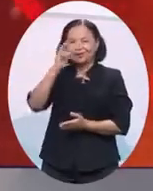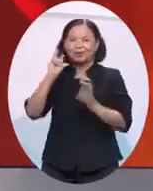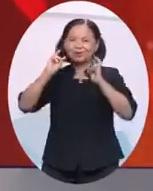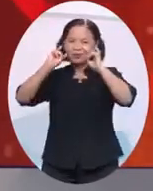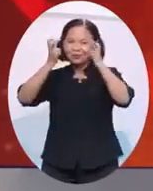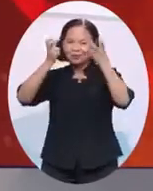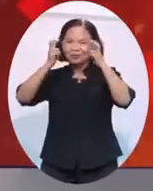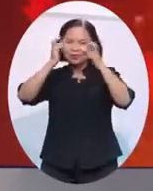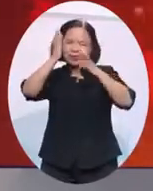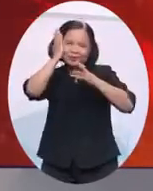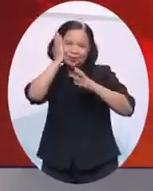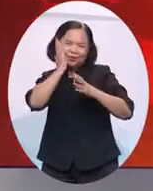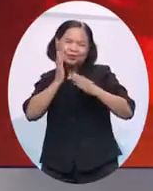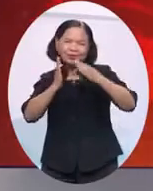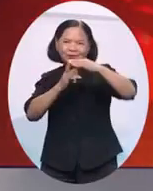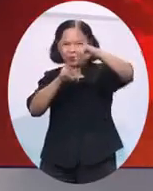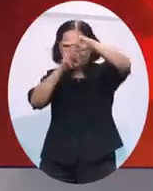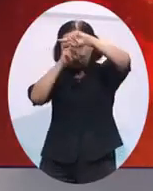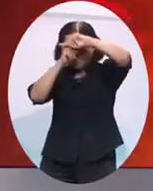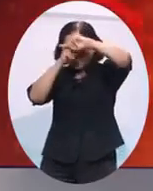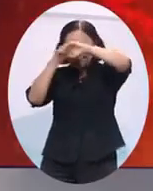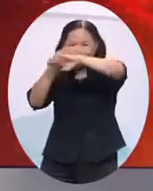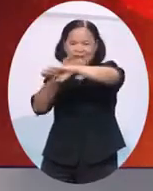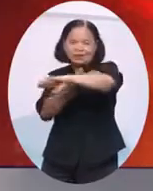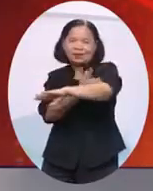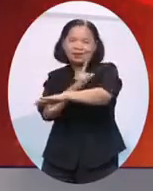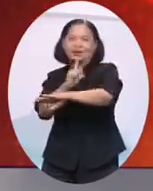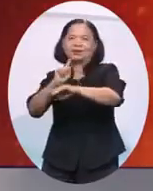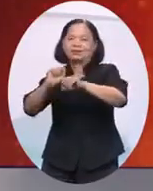mỹ nội khoa do Bệnh viện Da liễu TP.HCM tổ chức.